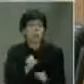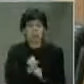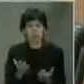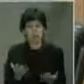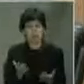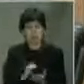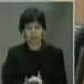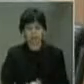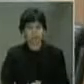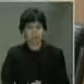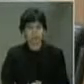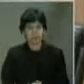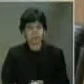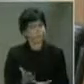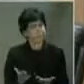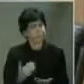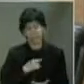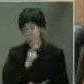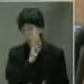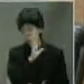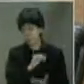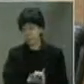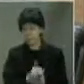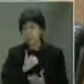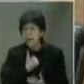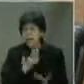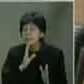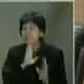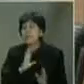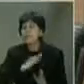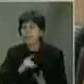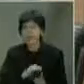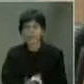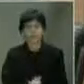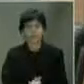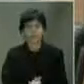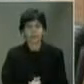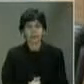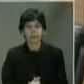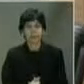ไงผมไม่ได้แช่งแต่อยากให้เป็นอย่างนั้น